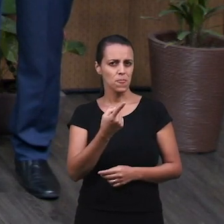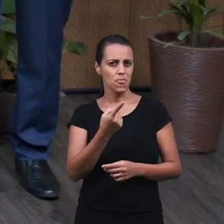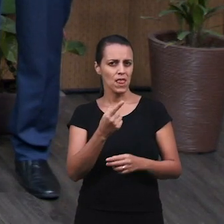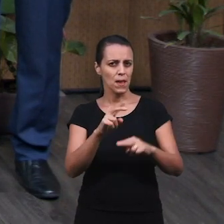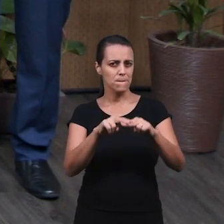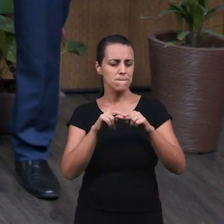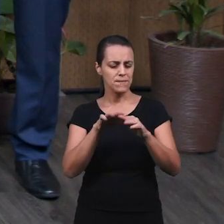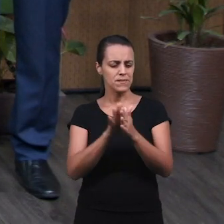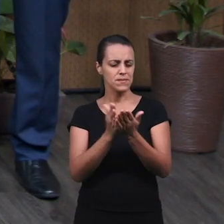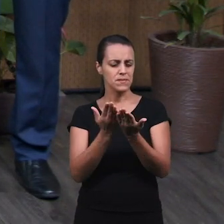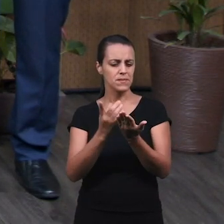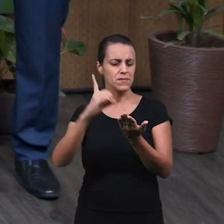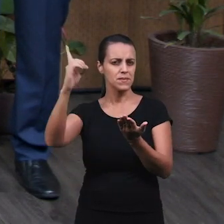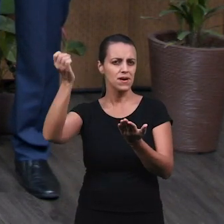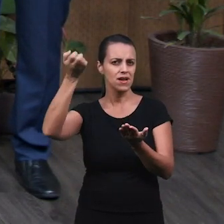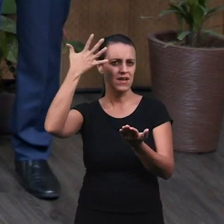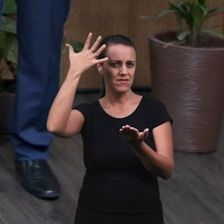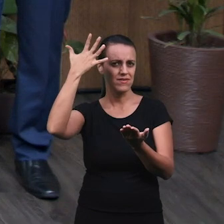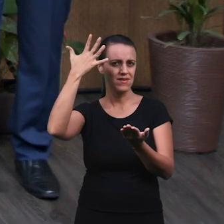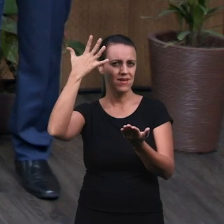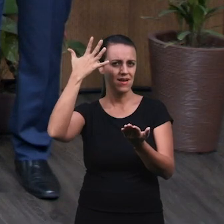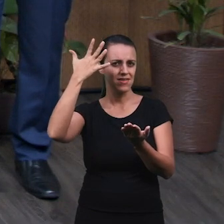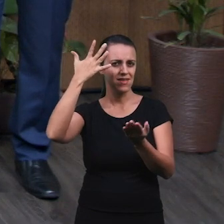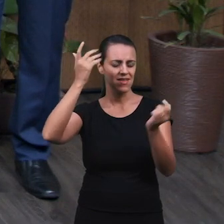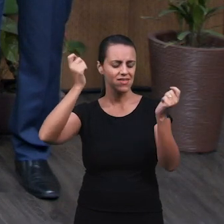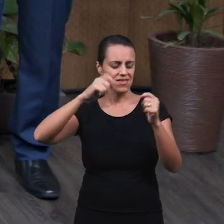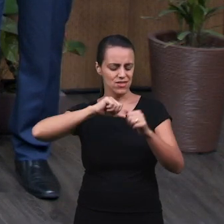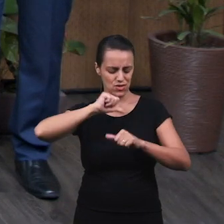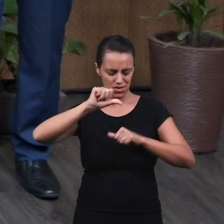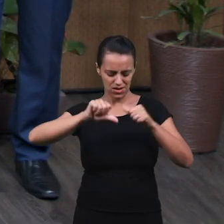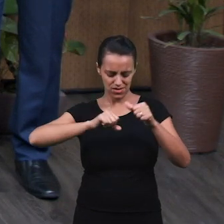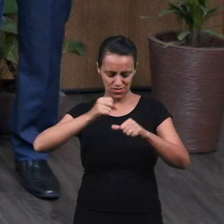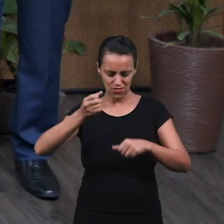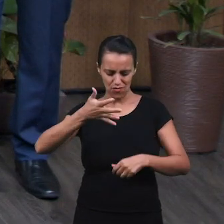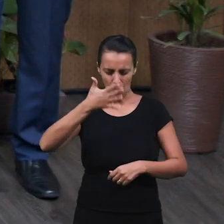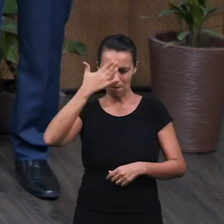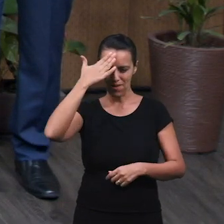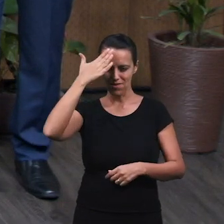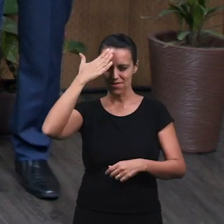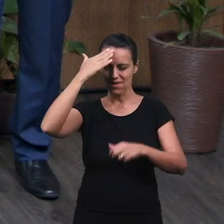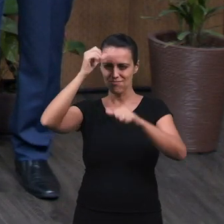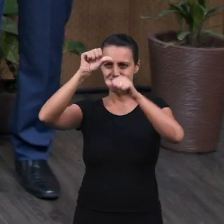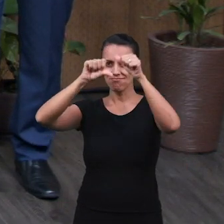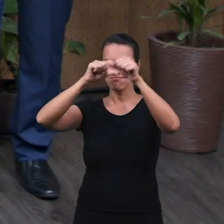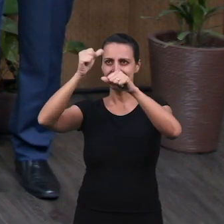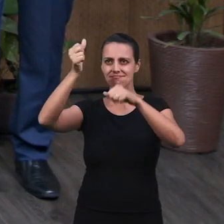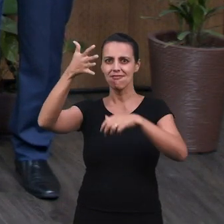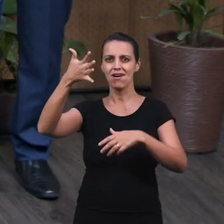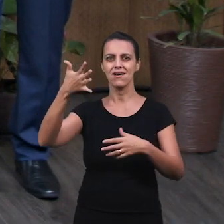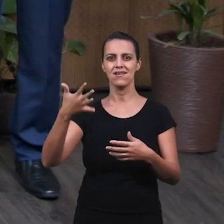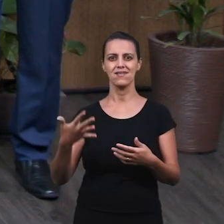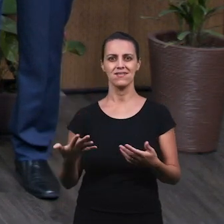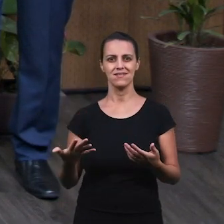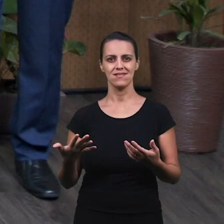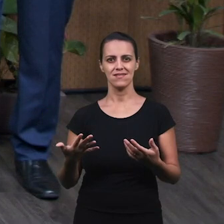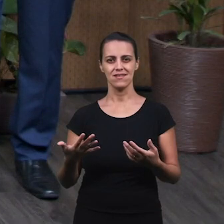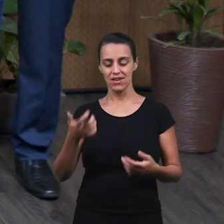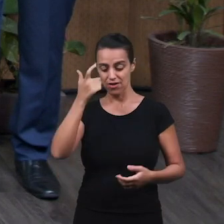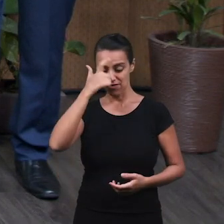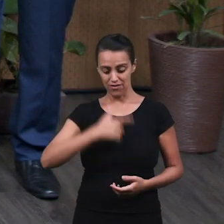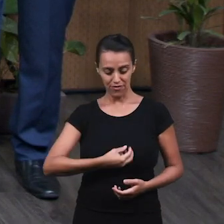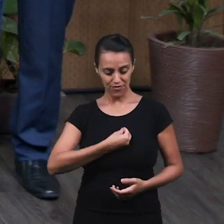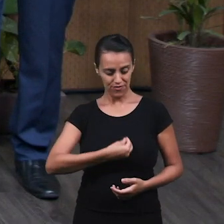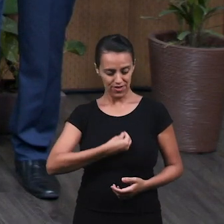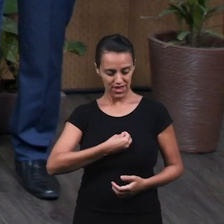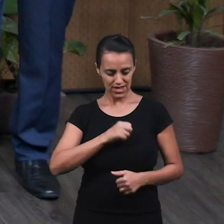transforme la compréhension de l'homme, renouvelle sa vie, et le fait éprouver